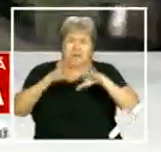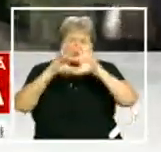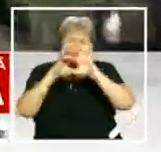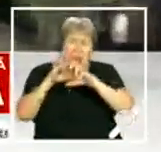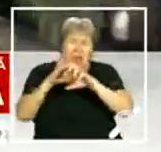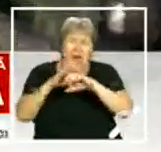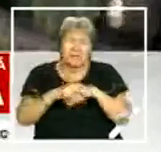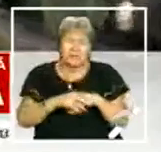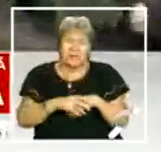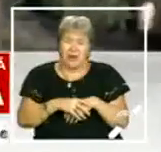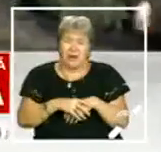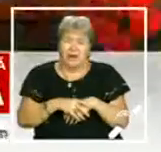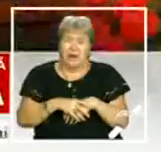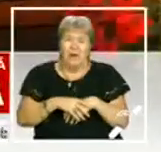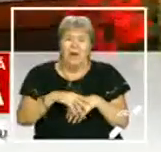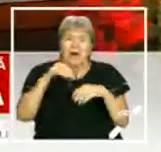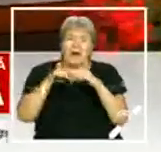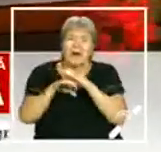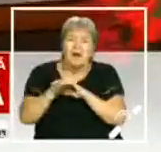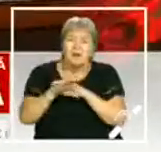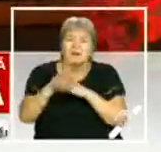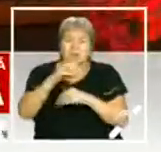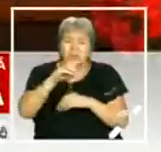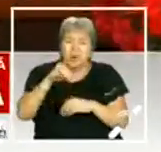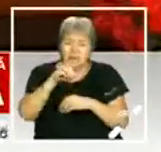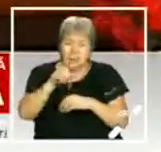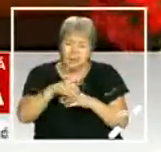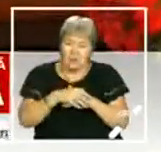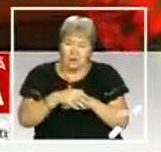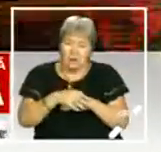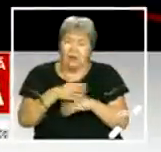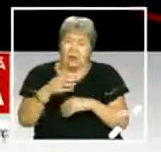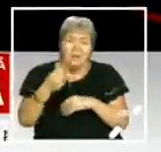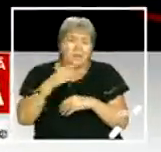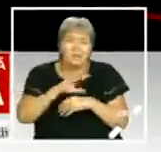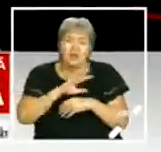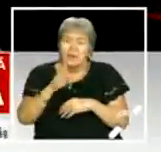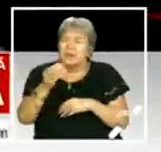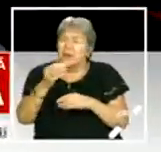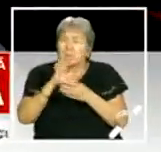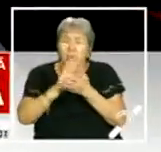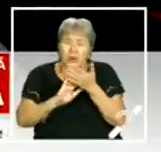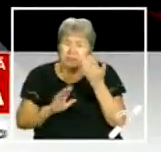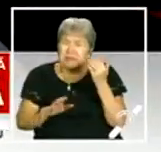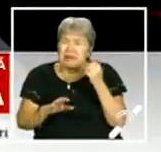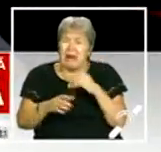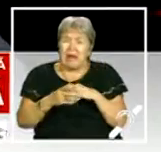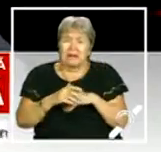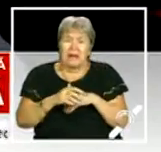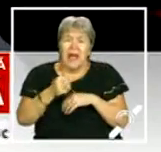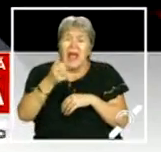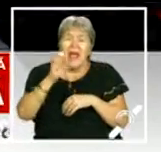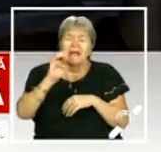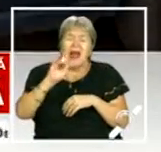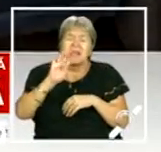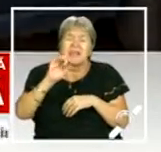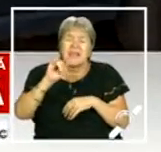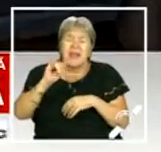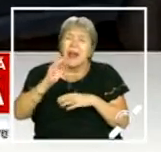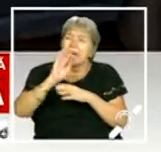în interiorul blocului alimentar. Pavimentul este murdar, igrasie în zona de partea de